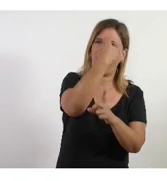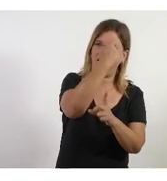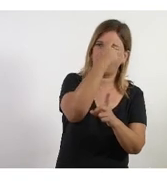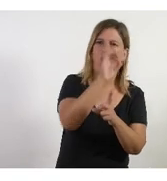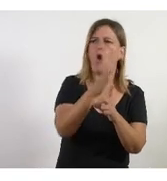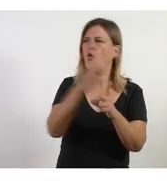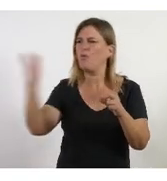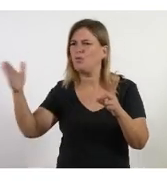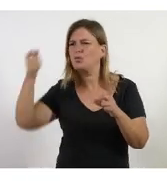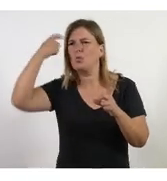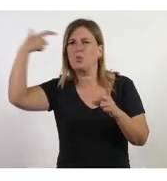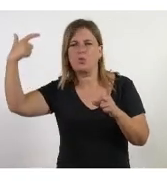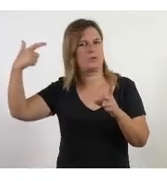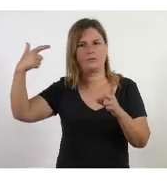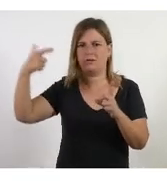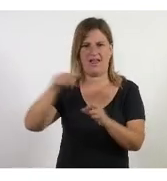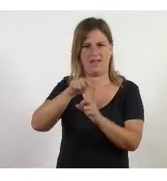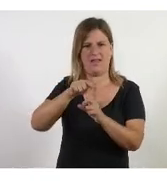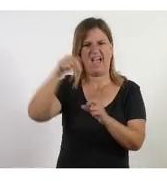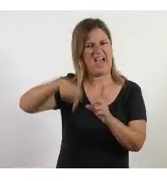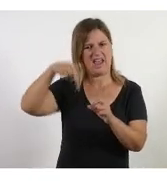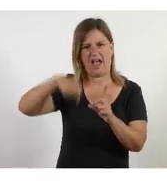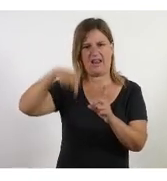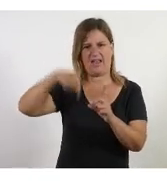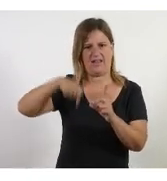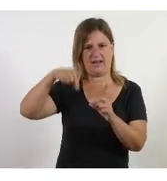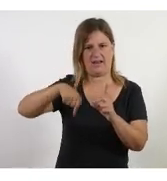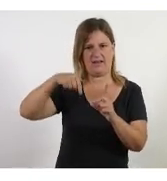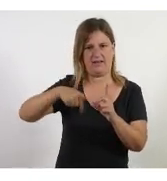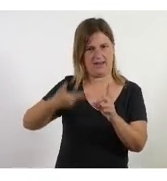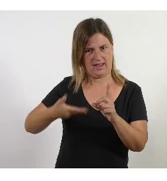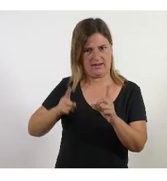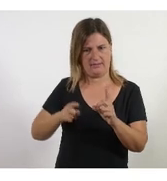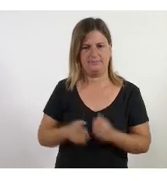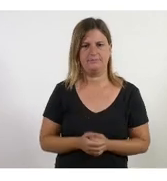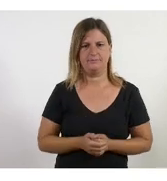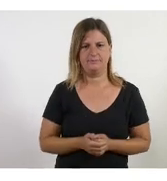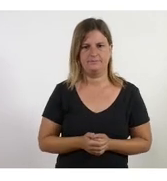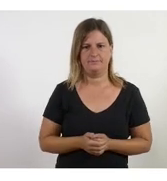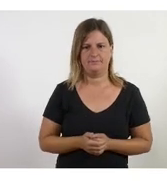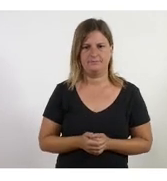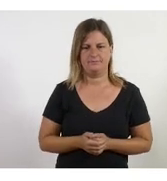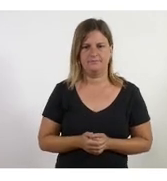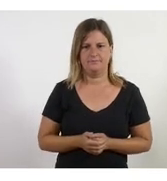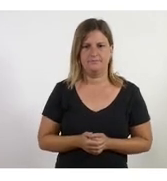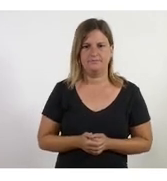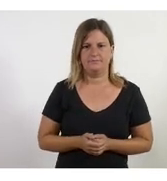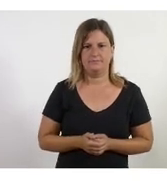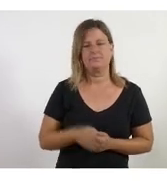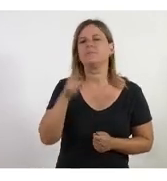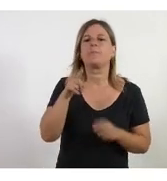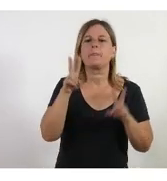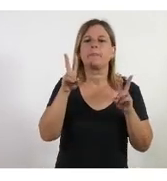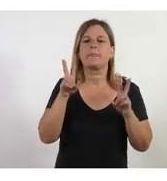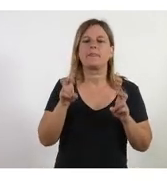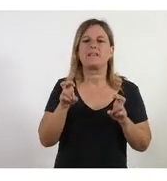pot passar i ho estic projectant, sinó ara, en aquest moment. Això no té a veure,